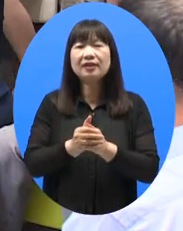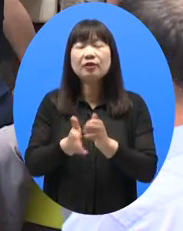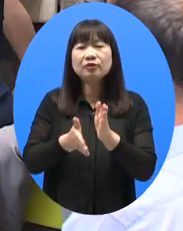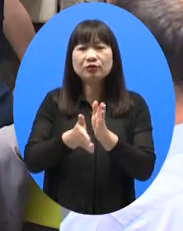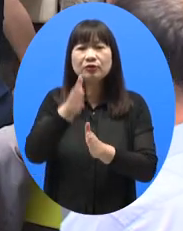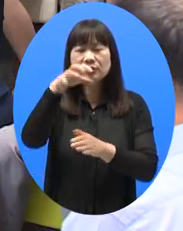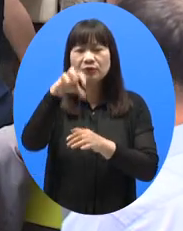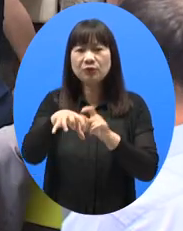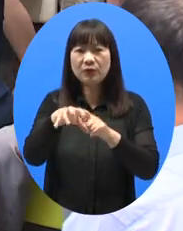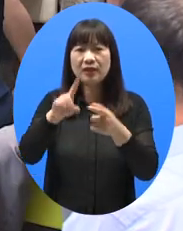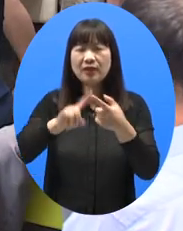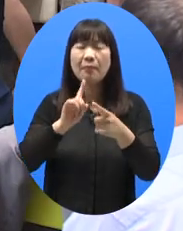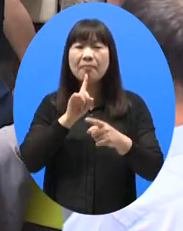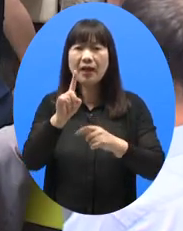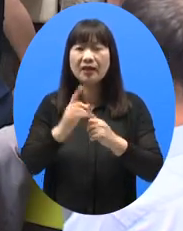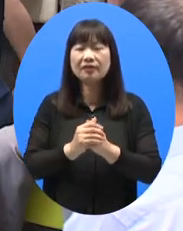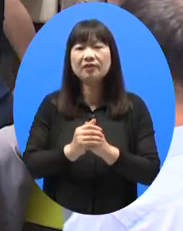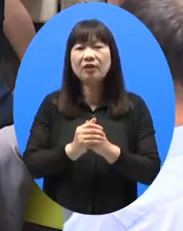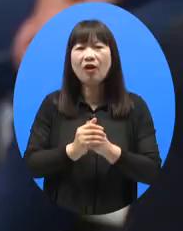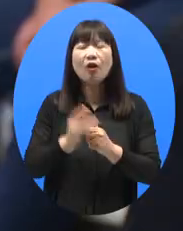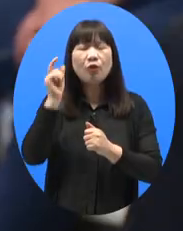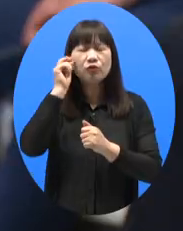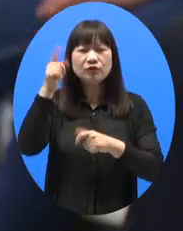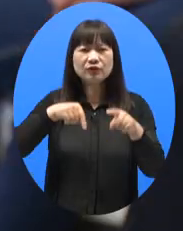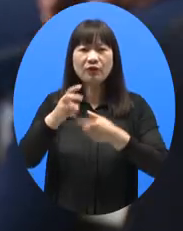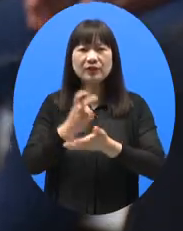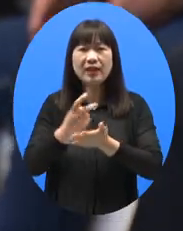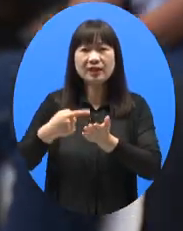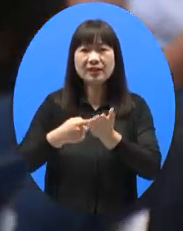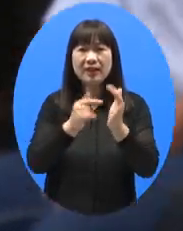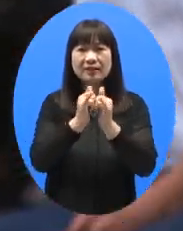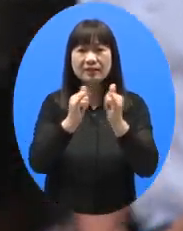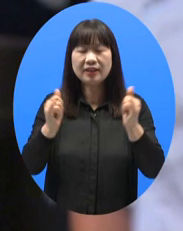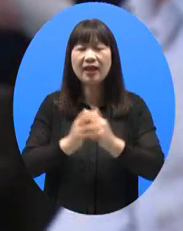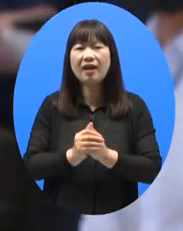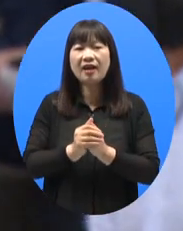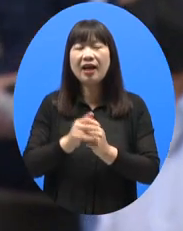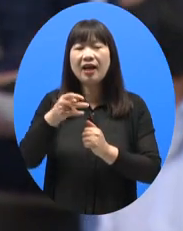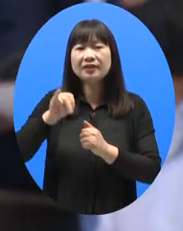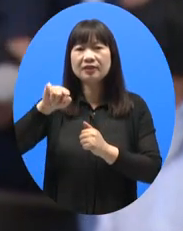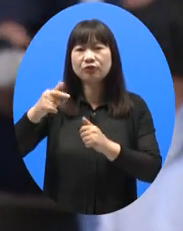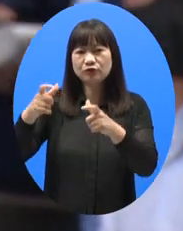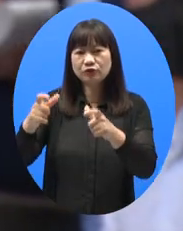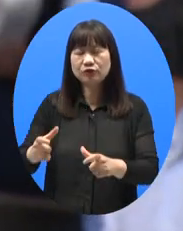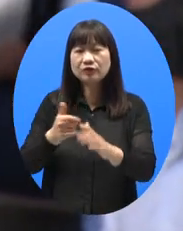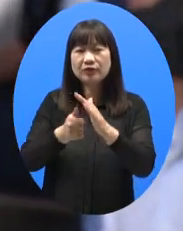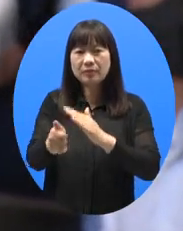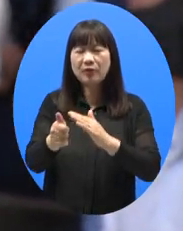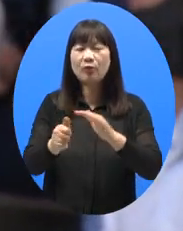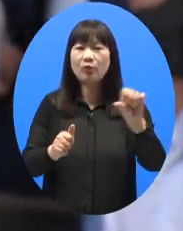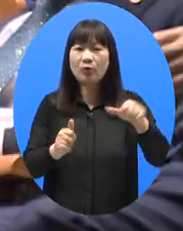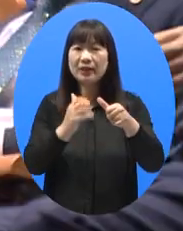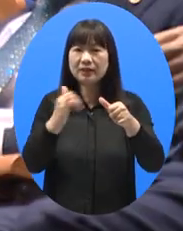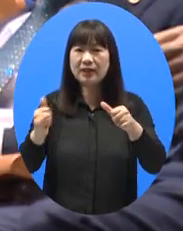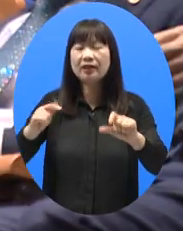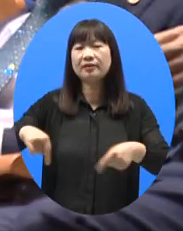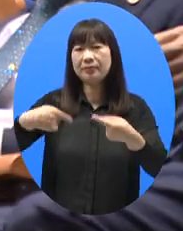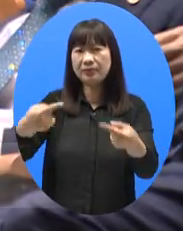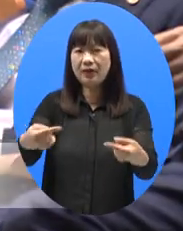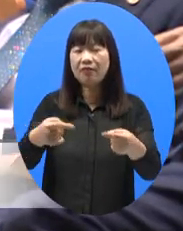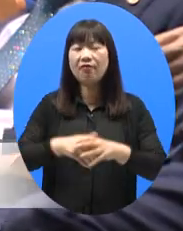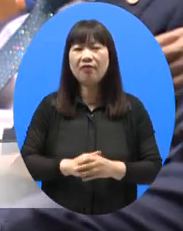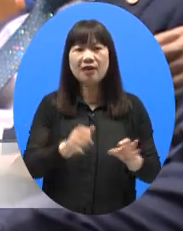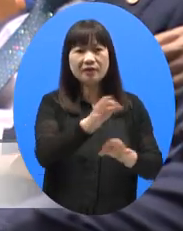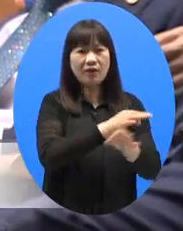다양한 지역민들과 우수정책 제안자, 31개 시군 대표와 일반 도민 등 500여 명이 참석했습니다.